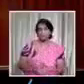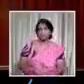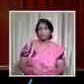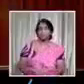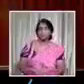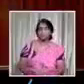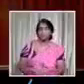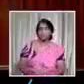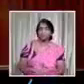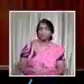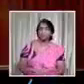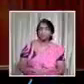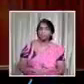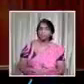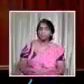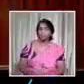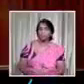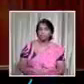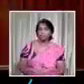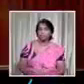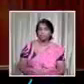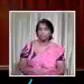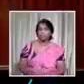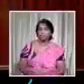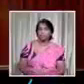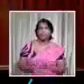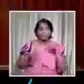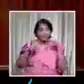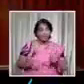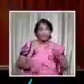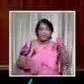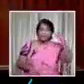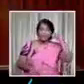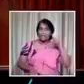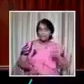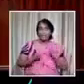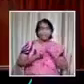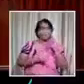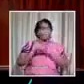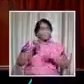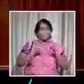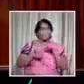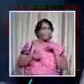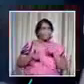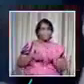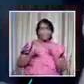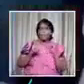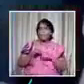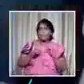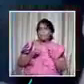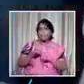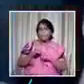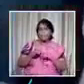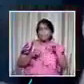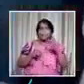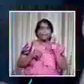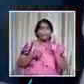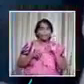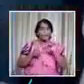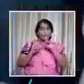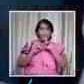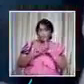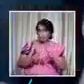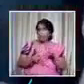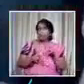ඔව් මරික් කර්මන්තිතුමා ගතානායක කතුමනි දැන් මේ ඊයේ අදත් මේ පාර්ලිමේන්තුවේ තියෙන ප්‍රශ්නේ සම්බන්ධව මේ 225 ටම් බයින් එක